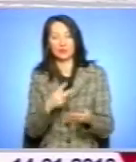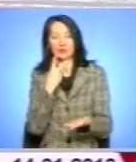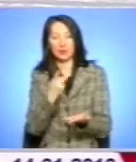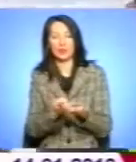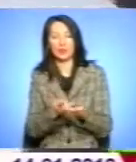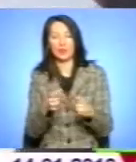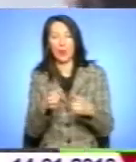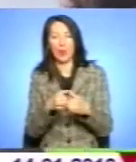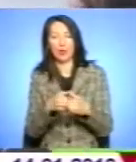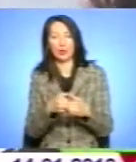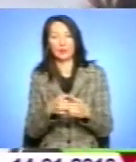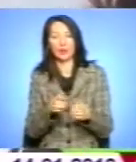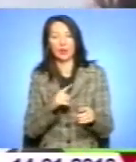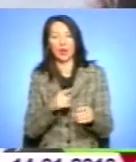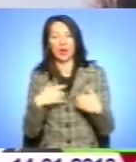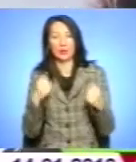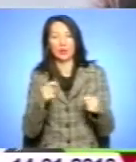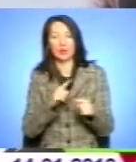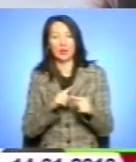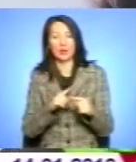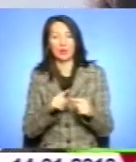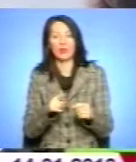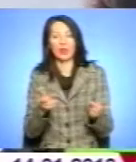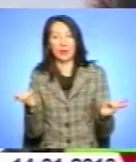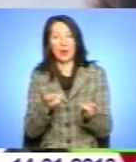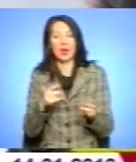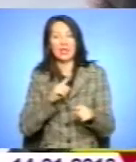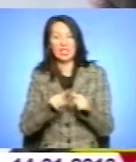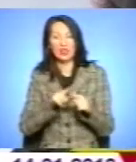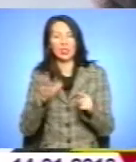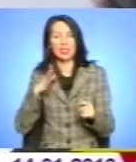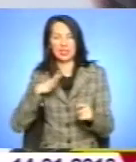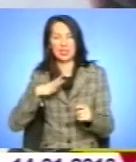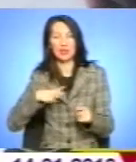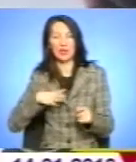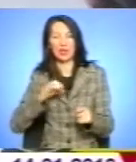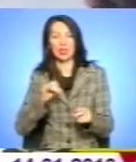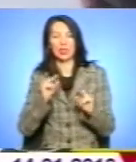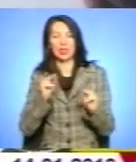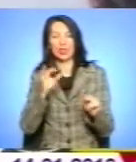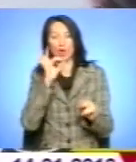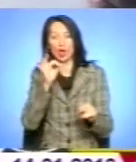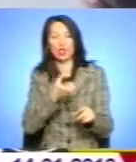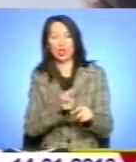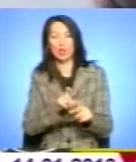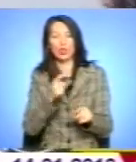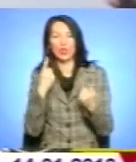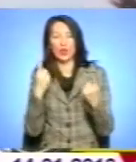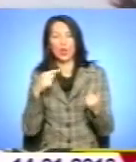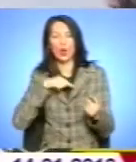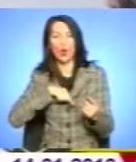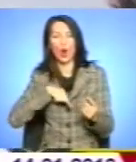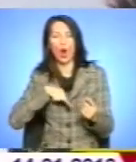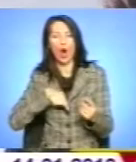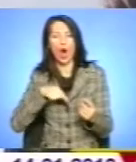важливі. Швидкість, терпіння і, чесно кажучи, дуже велику роль